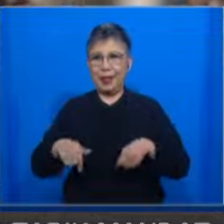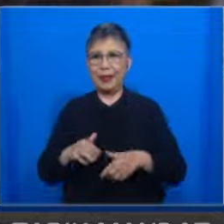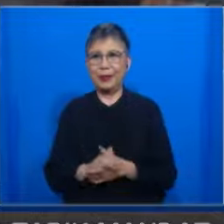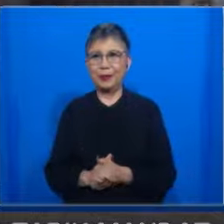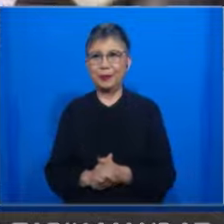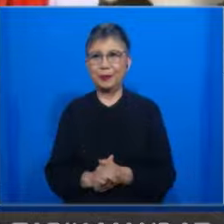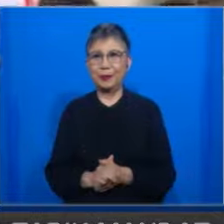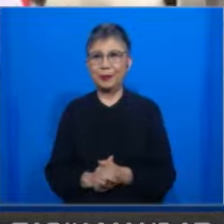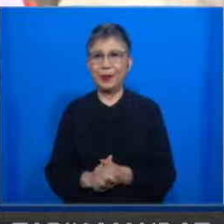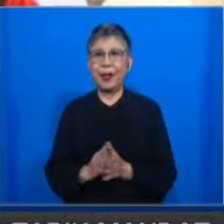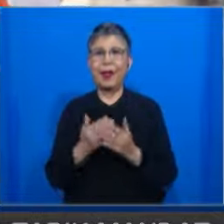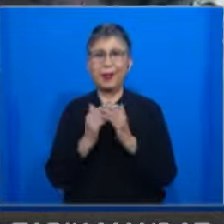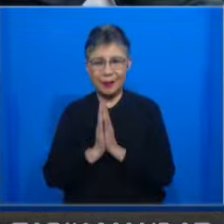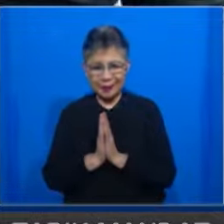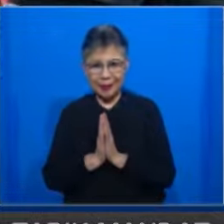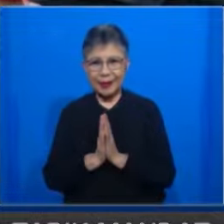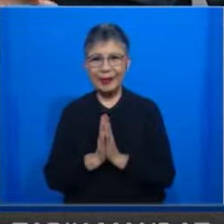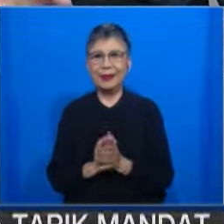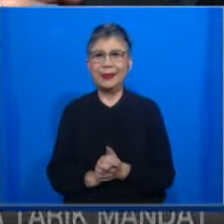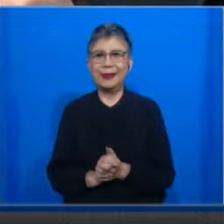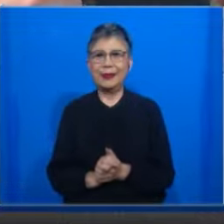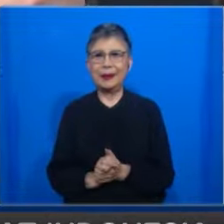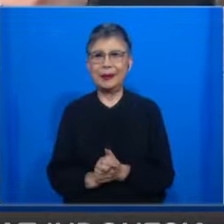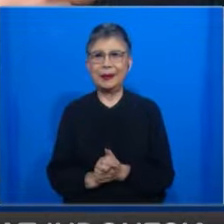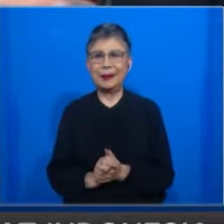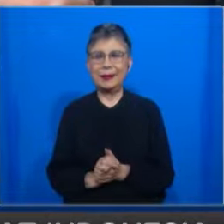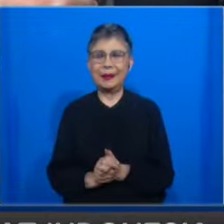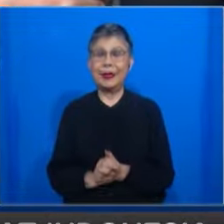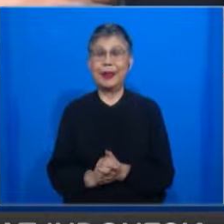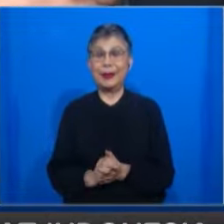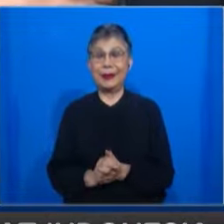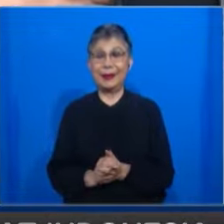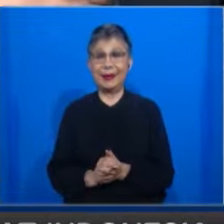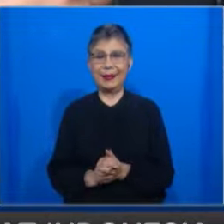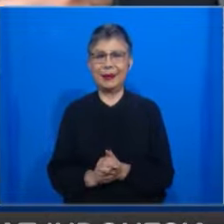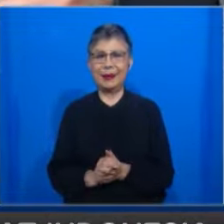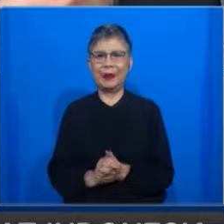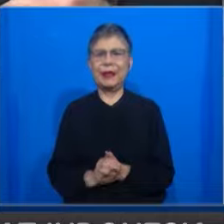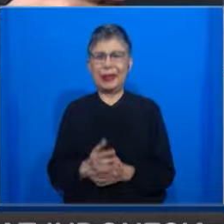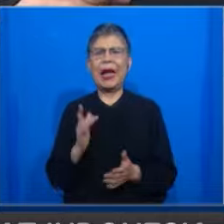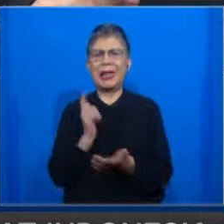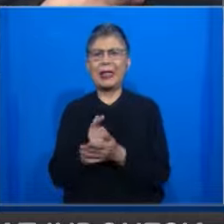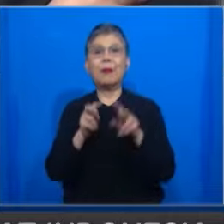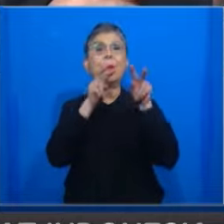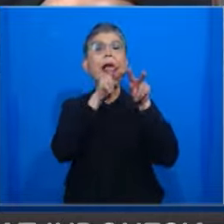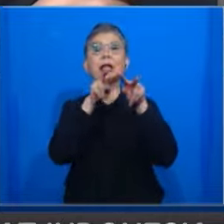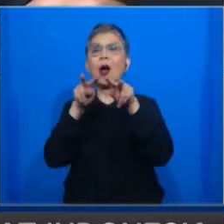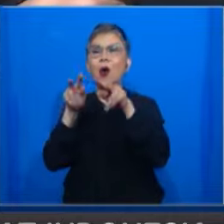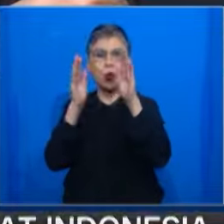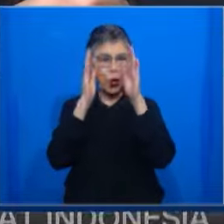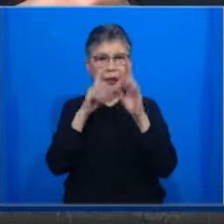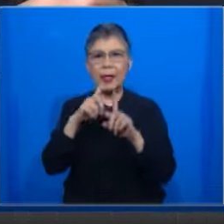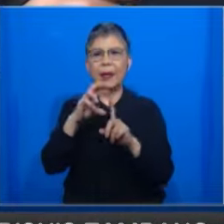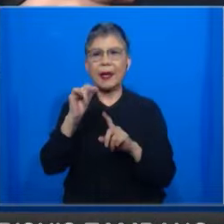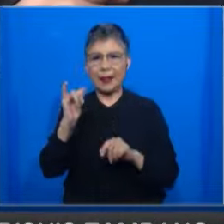DPR RI. Kembali ke Anda, Benny. Baik, Albi, kita akan terus memantau bagaimana kondisi terkini di